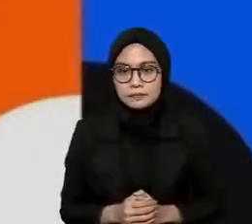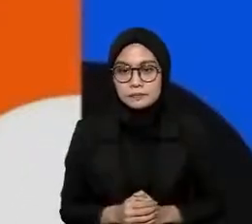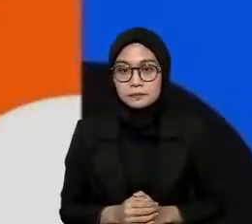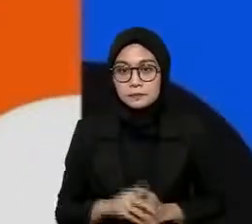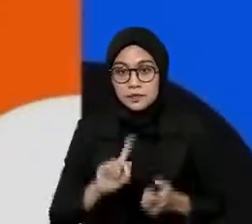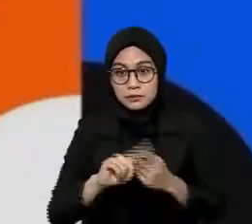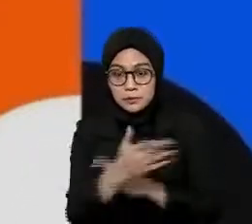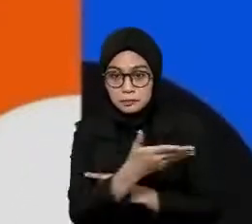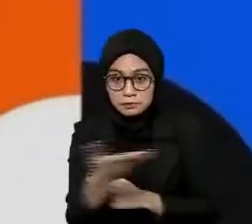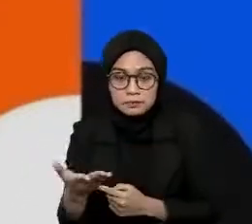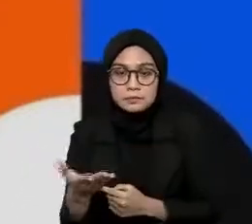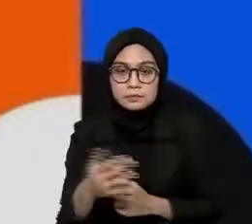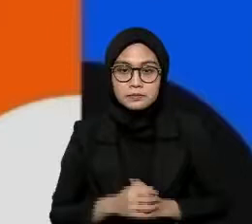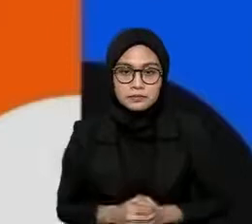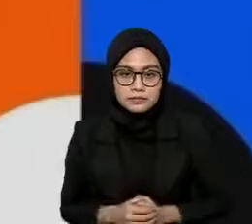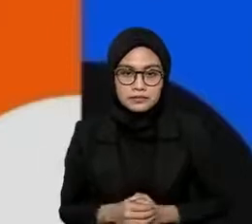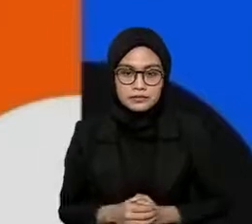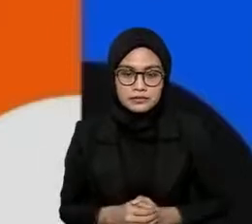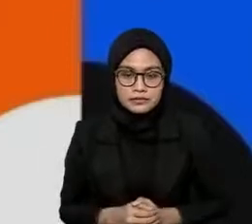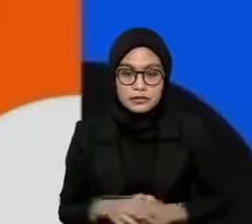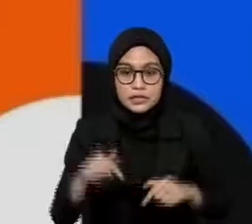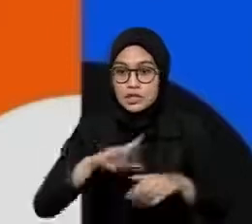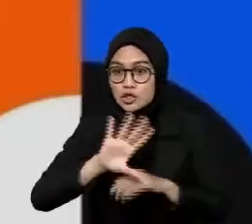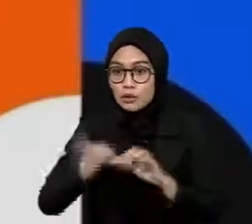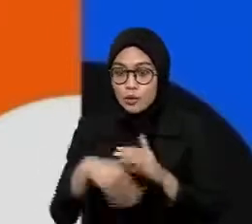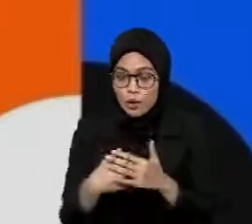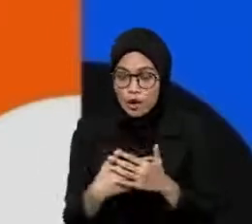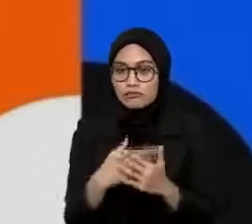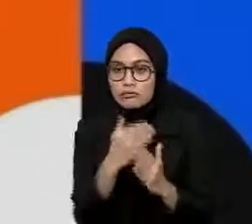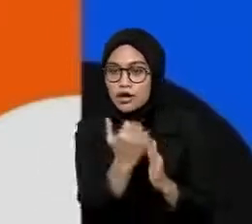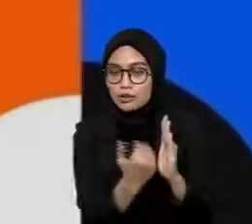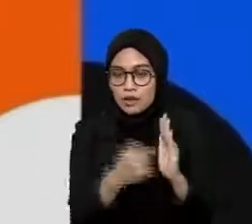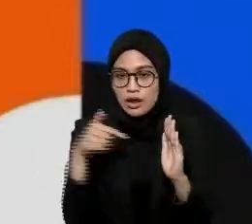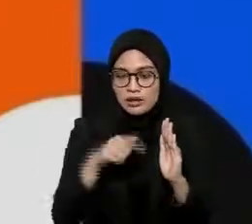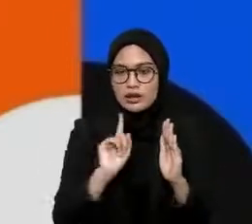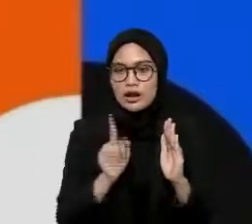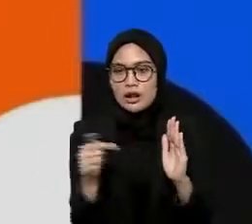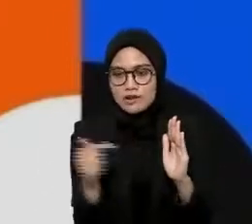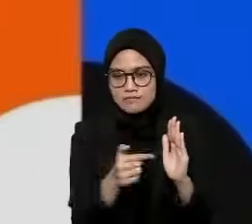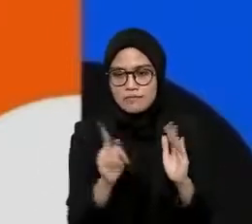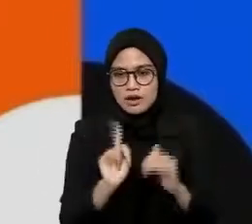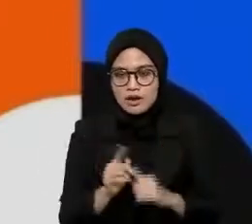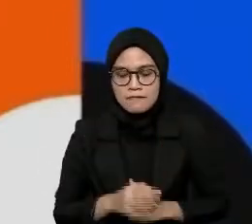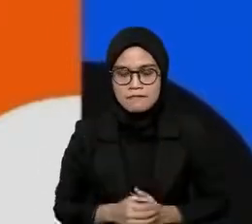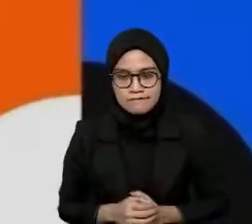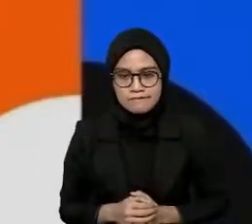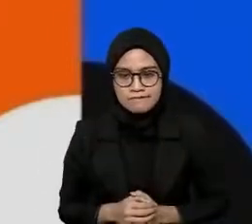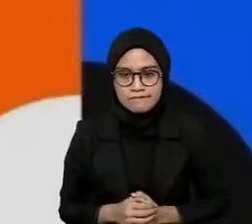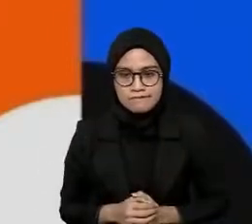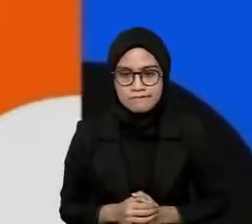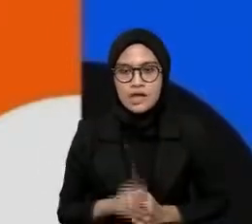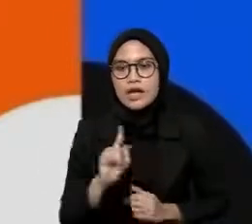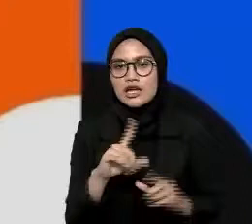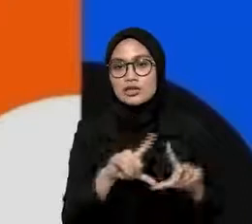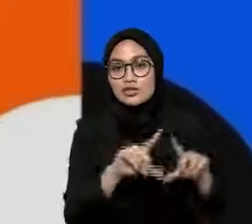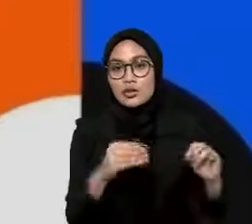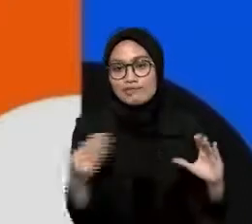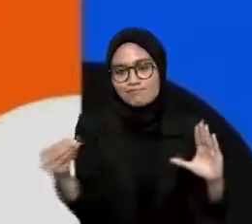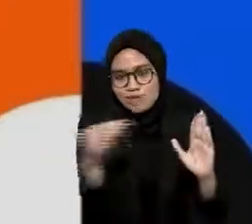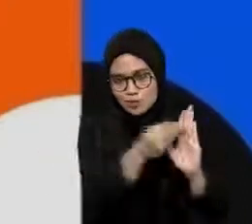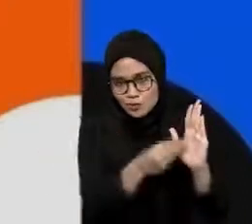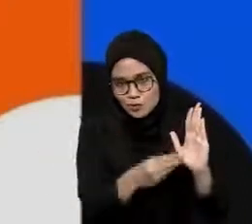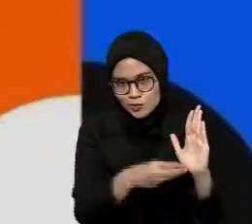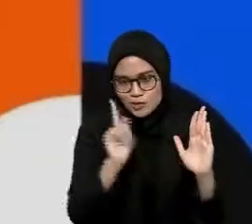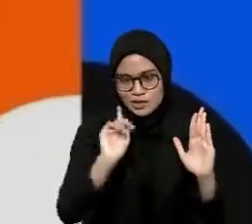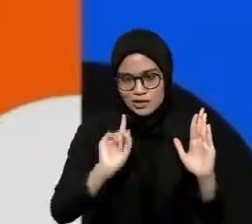Rekan-rekan media, tentu ini semua akan dituangkan di dalam ketentuan seperti sebelum-sebelumnya dalam sebuah surat edaran